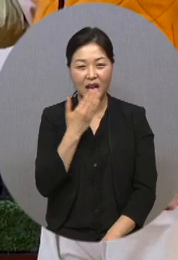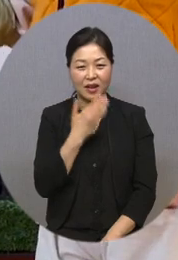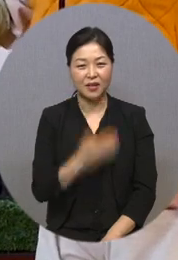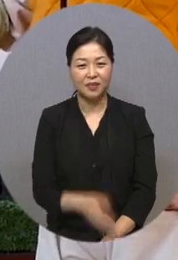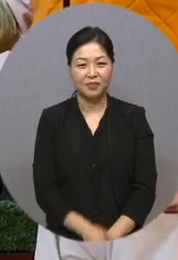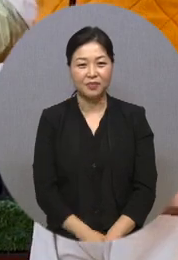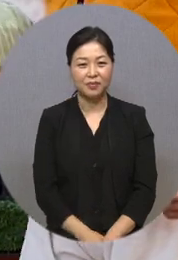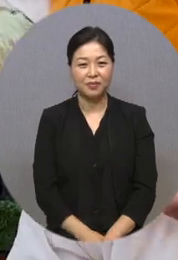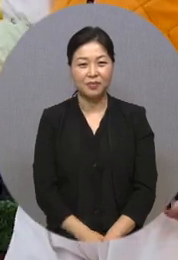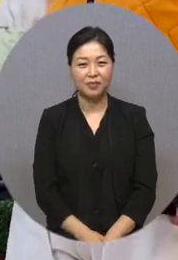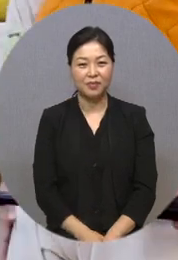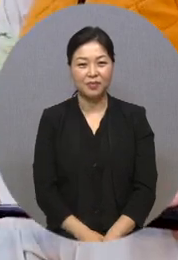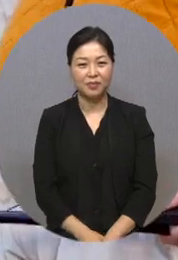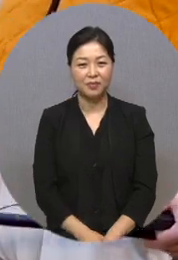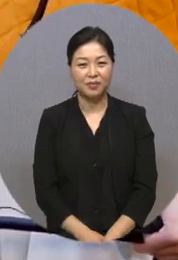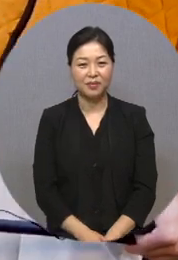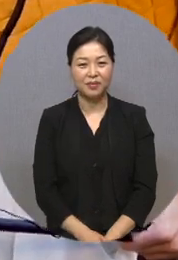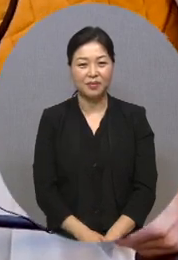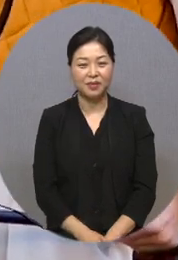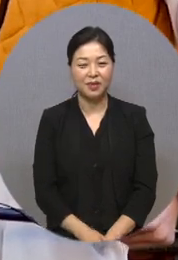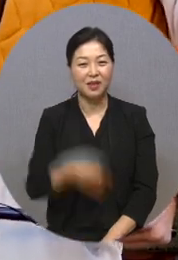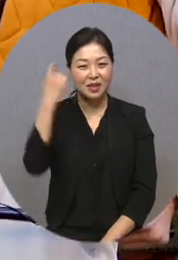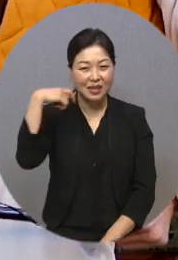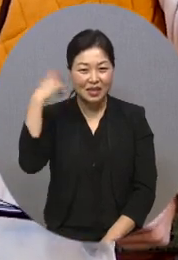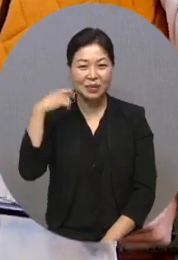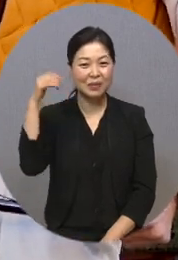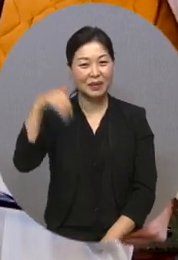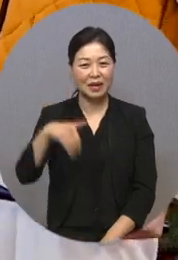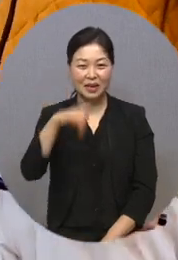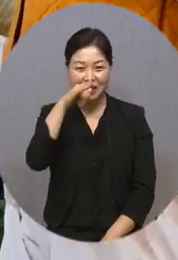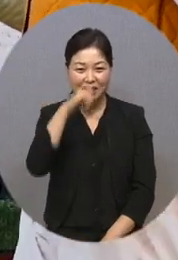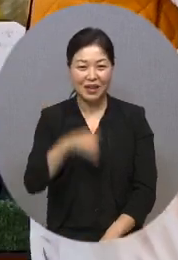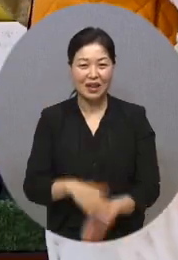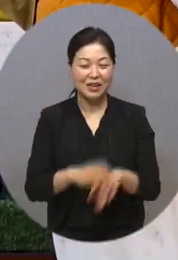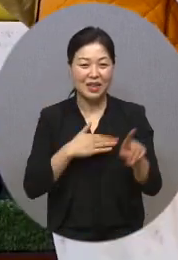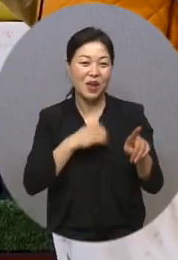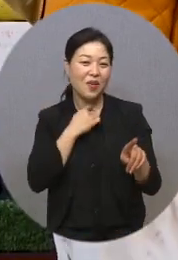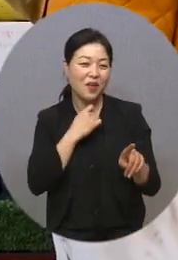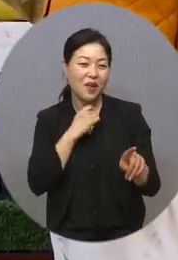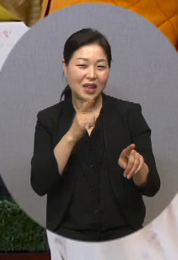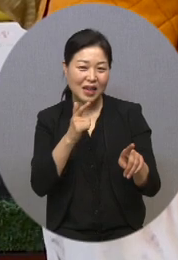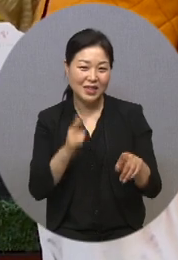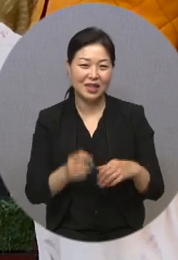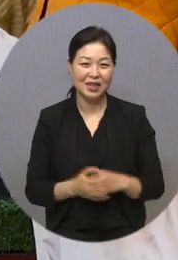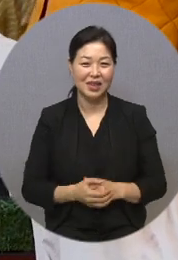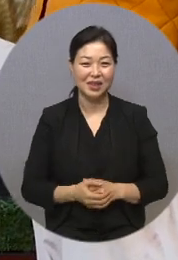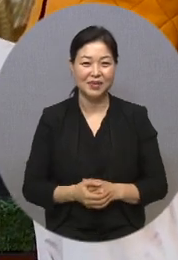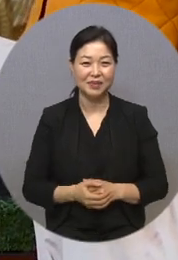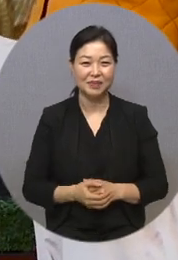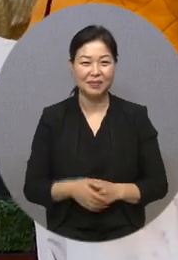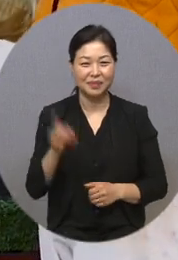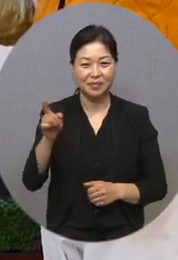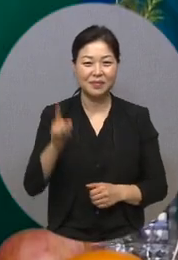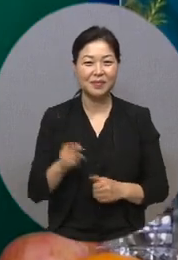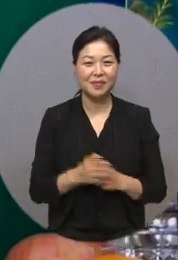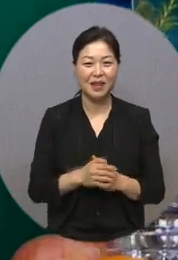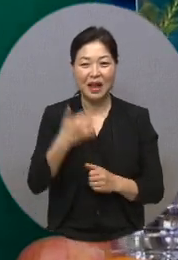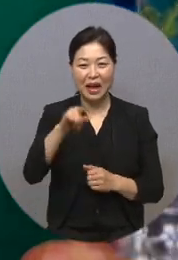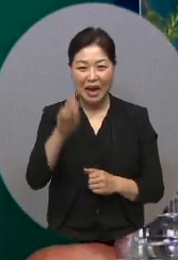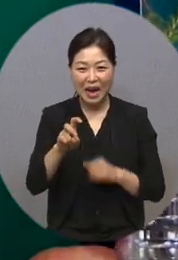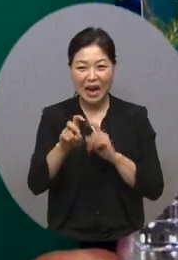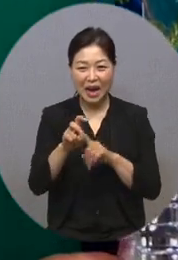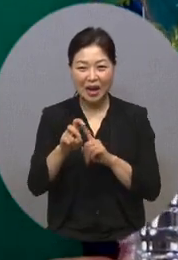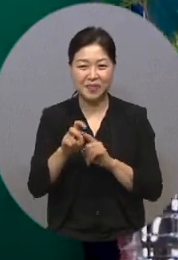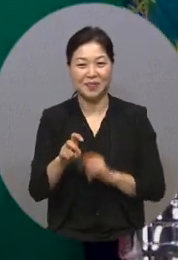달아요. 그렇지, 감 떨어졌네 우리 기정이. 아유. 아유 뭐 제가 꼭 이거 바라고 난 게 제가 감이 떨어졌네. 그러니까 아유 우리가 사실 다 감이 떨어져가지고.